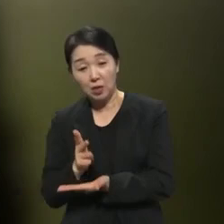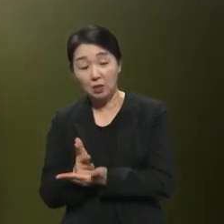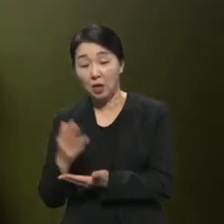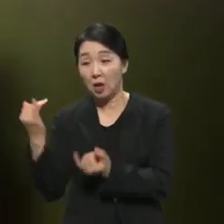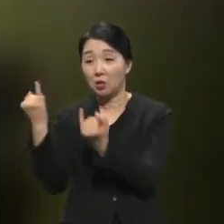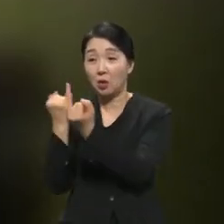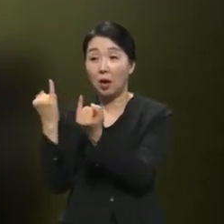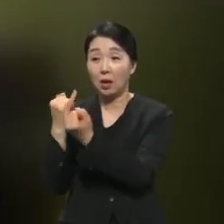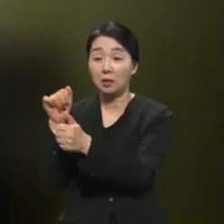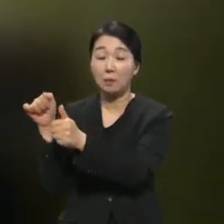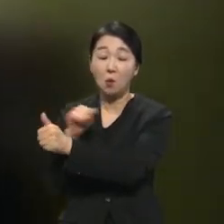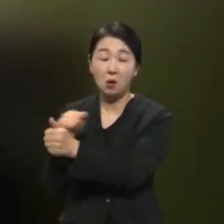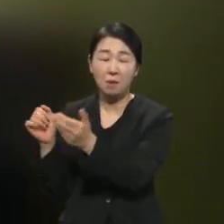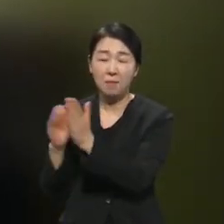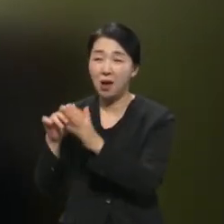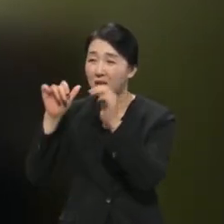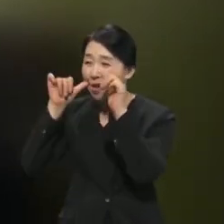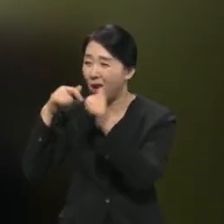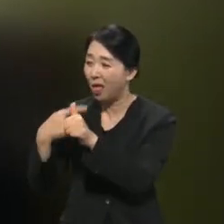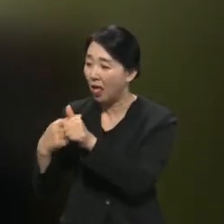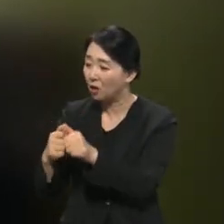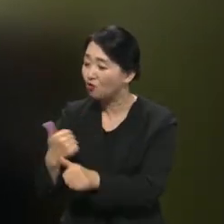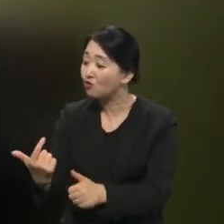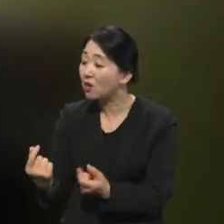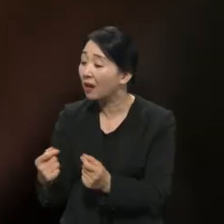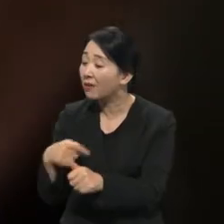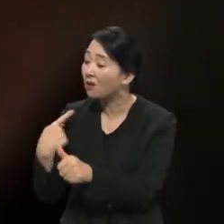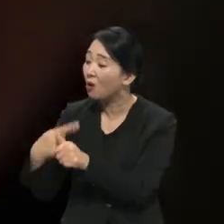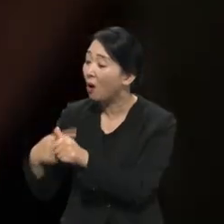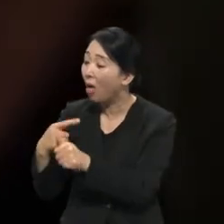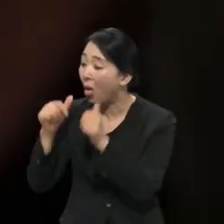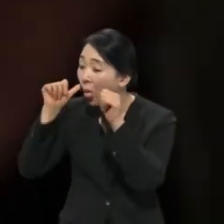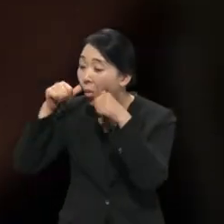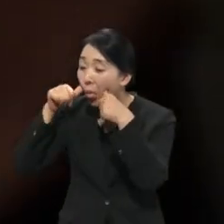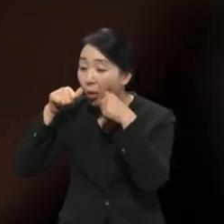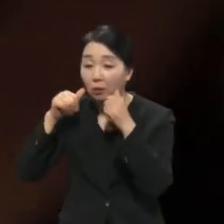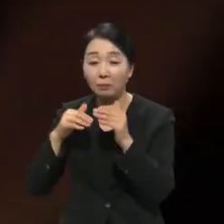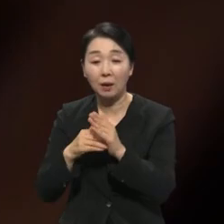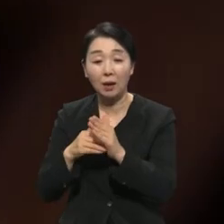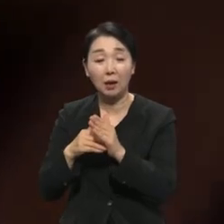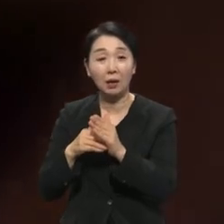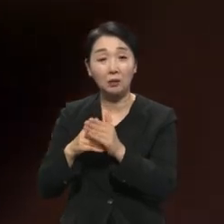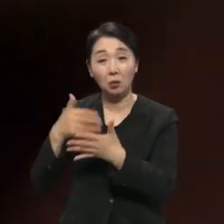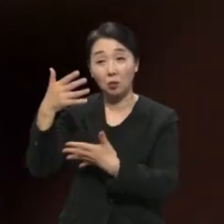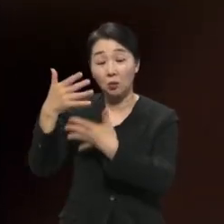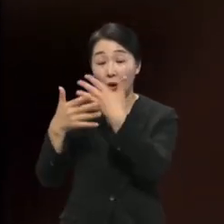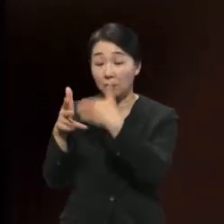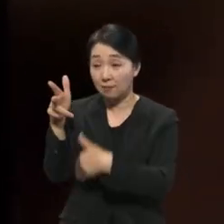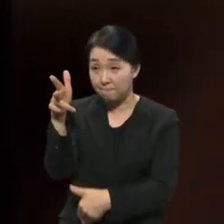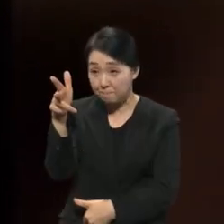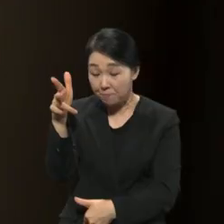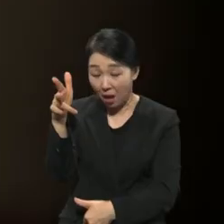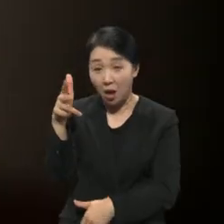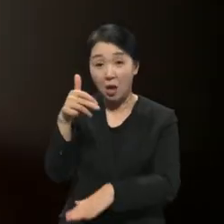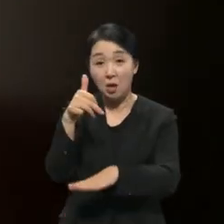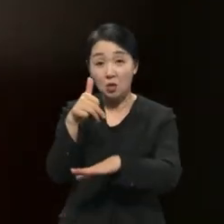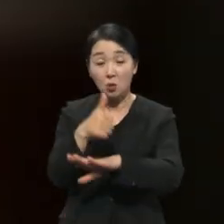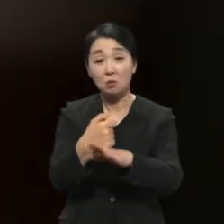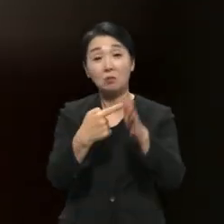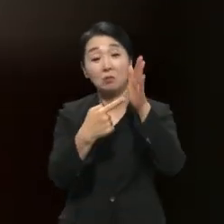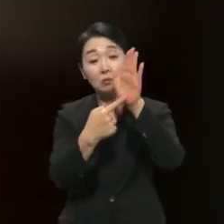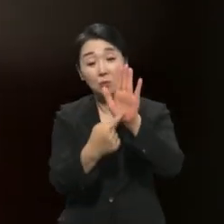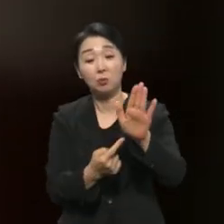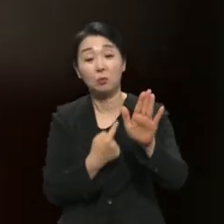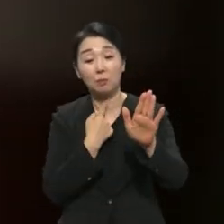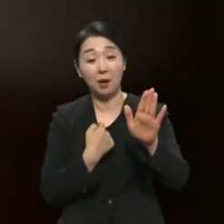하며 심지어 죽을것같냐고묻는모습이포착되었습니다.이장면은촬영되었고, 해당영상은보존되어 보도되었습니다.이